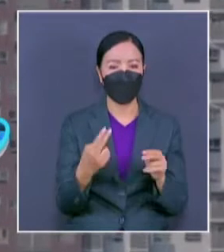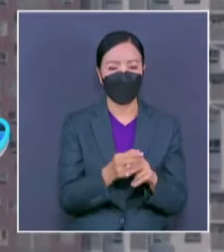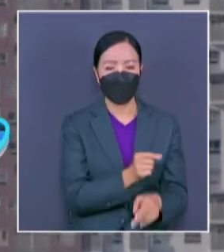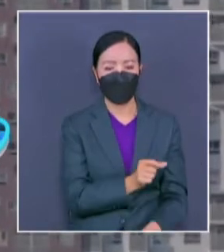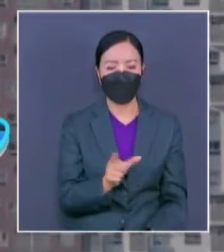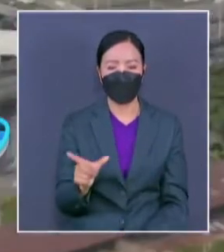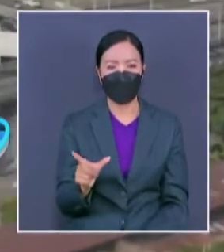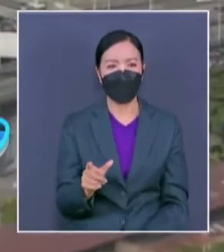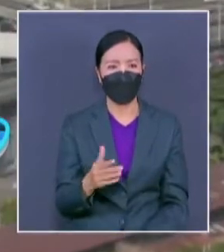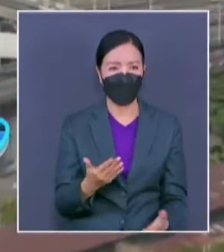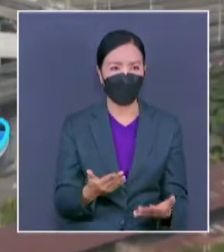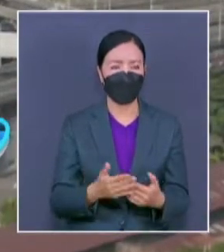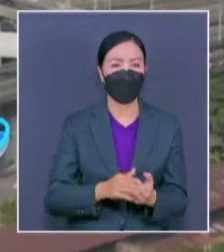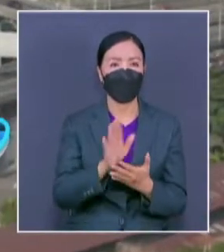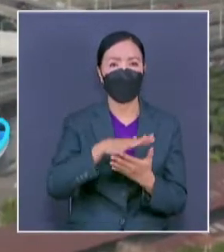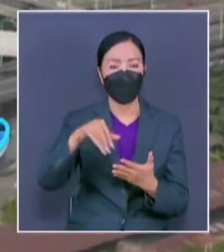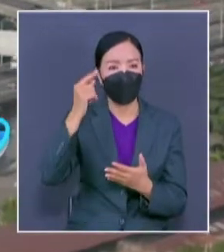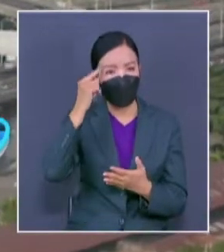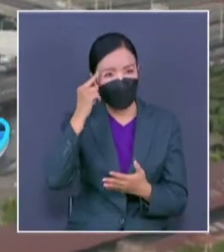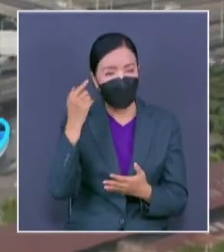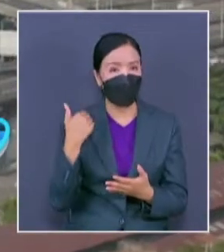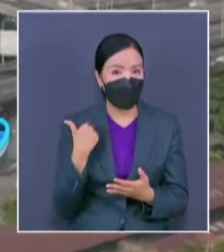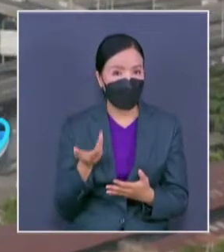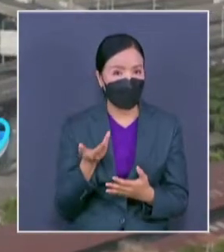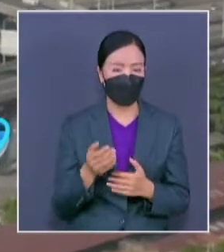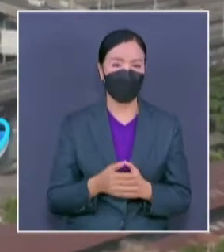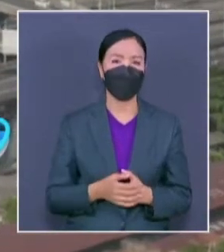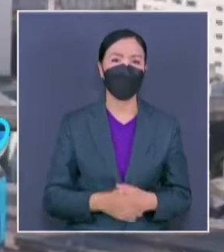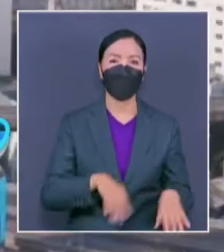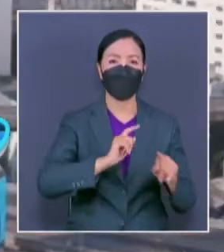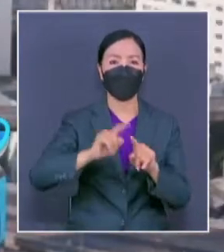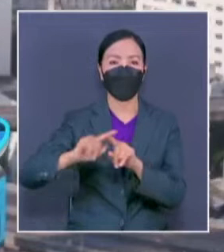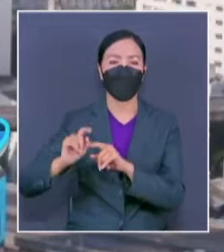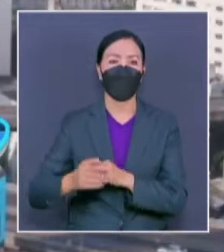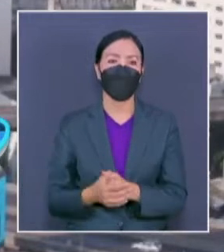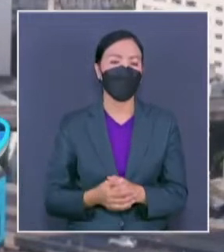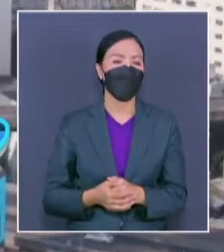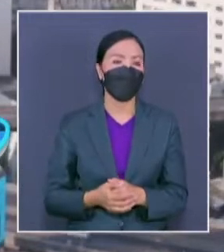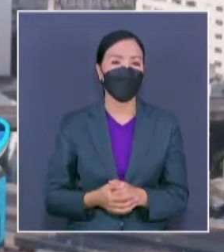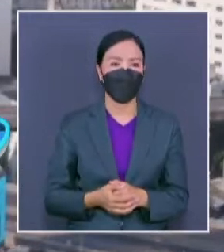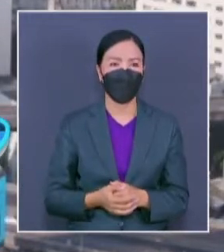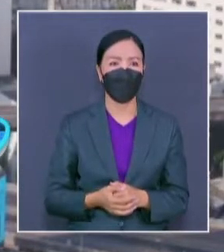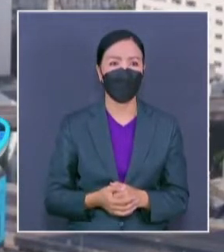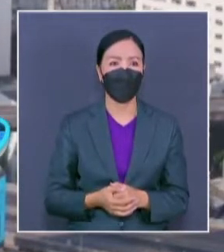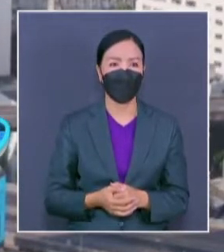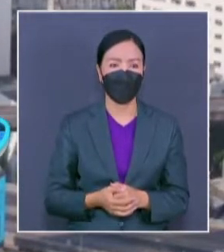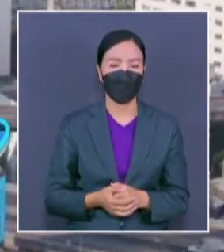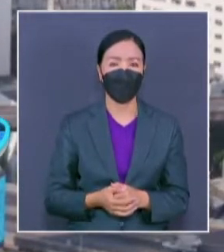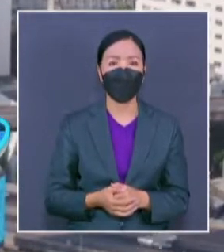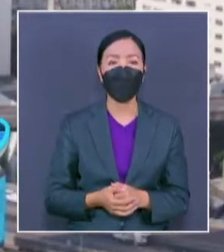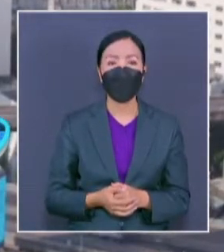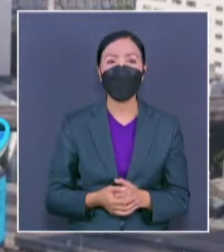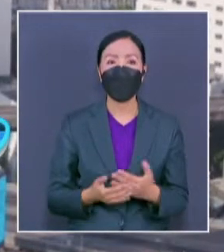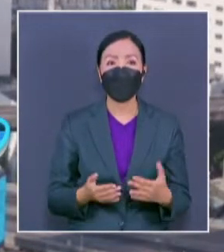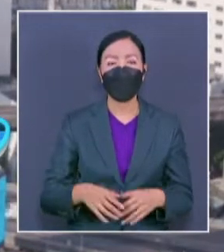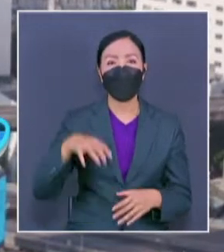ไรกันให้ยาวเหยียดแล้วต่างชาติจะรู้ไหมเนี่ยต่างๆนานาครับมากมายทีเดียวนะครับส่งผลทำ